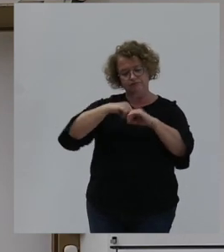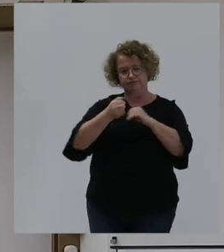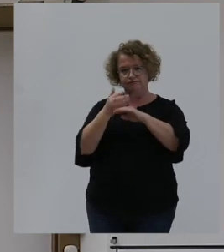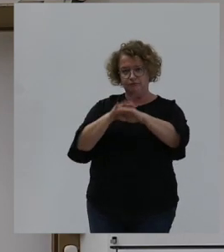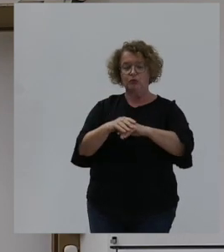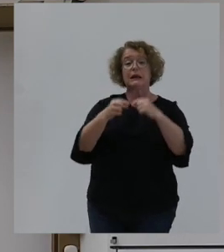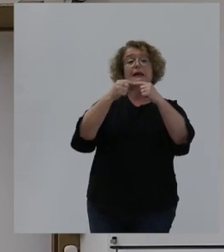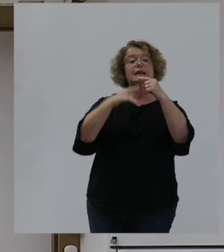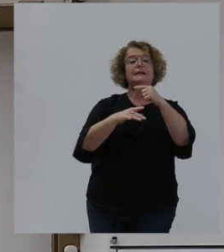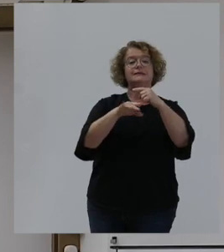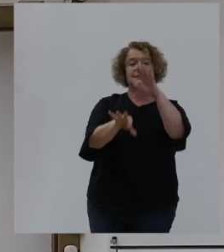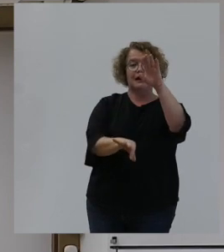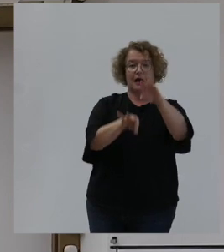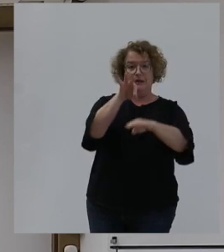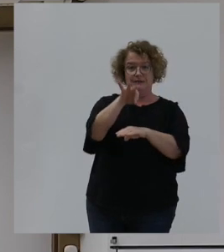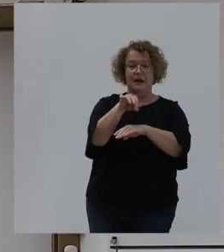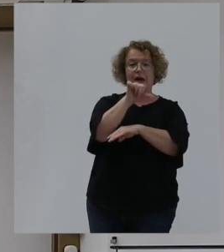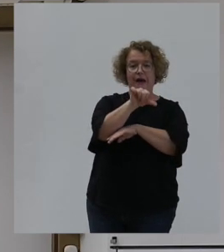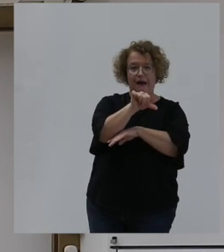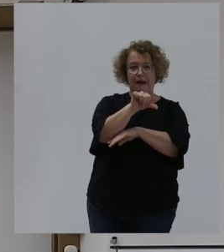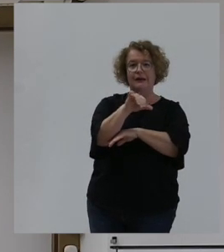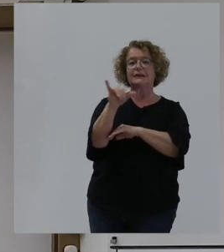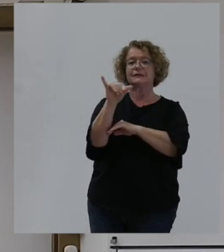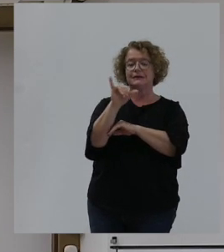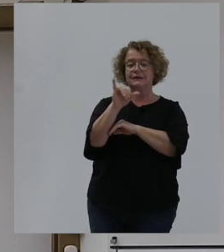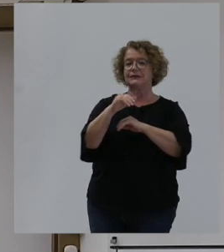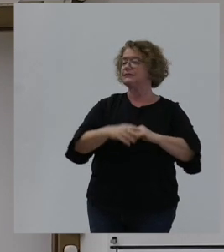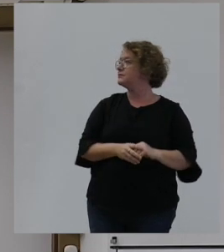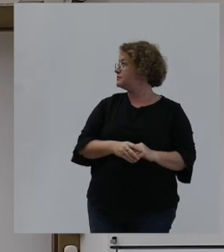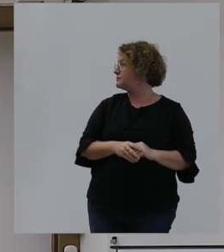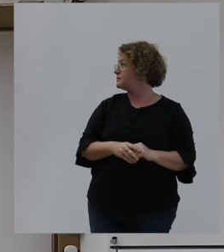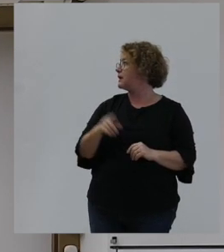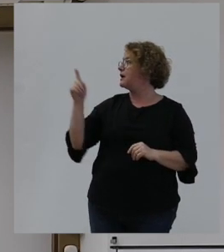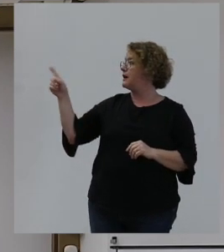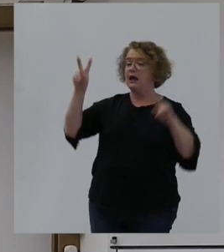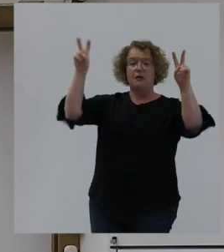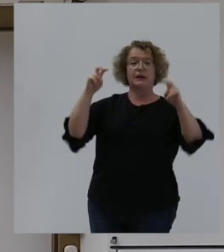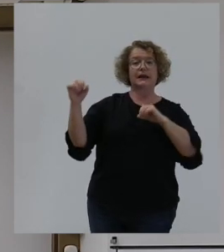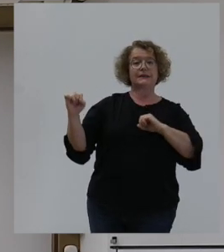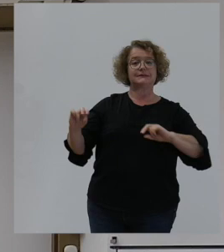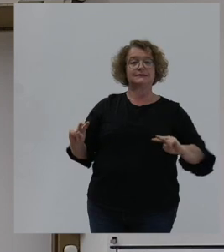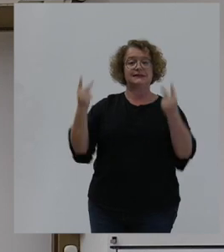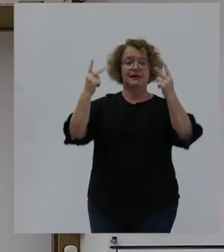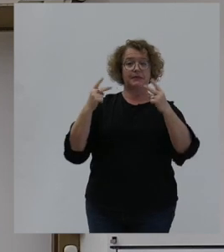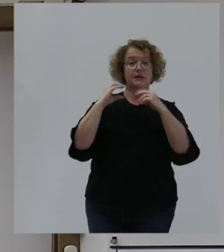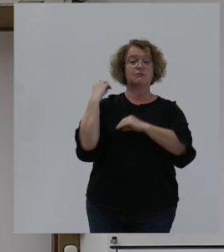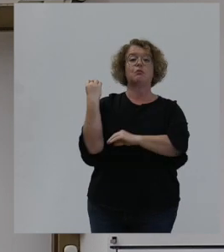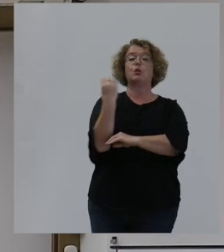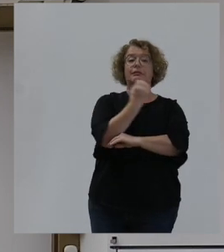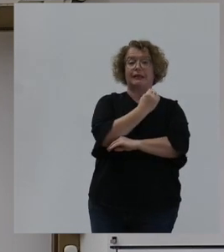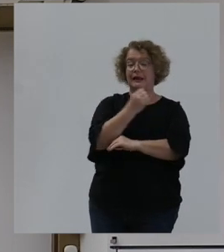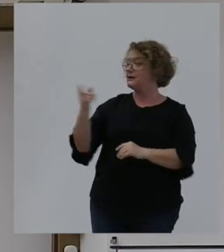Donc la liste qui a tiré au sort la lettre A, donc qui va démarrer tout à l'heure, c'est la liste Dynamique Montaigne, représentée